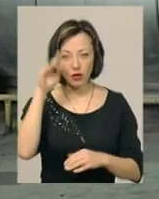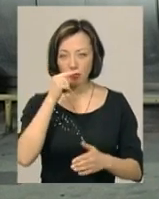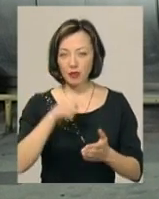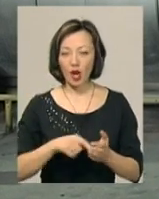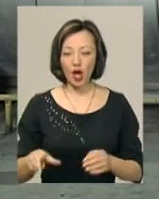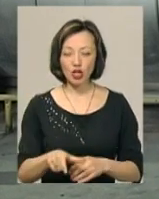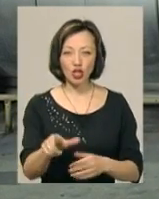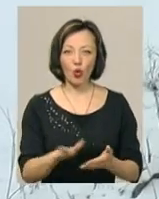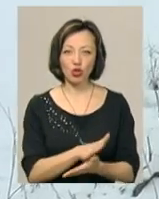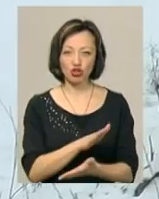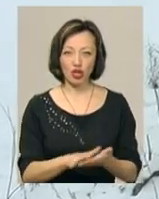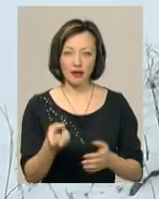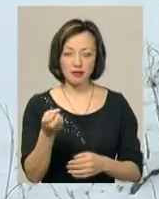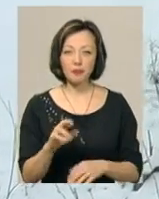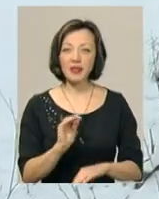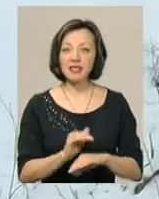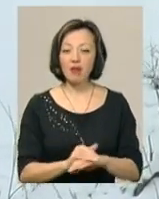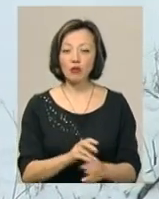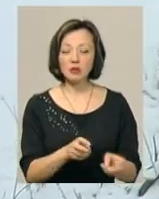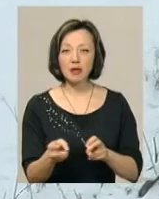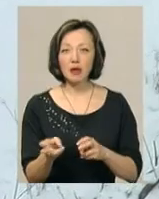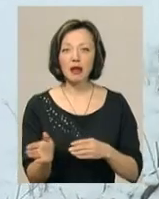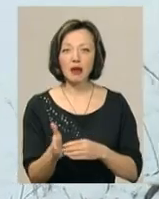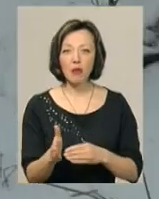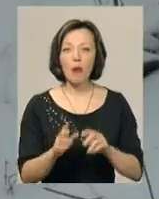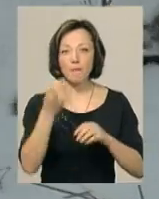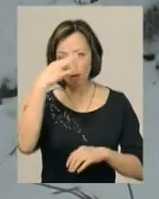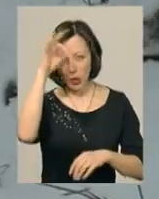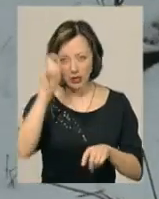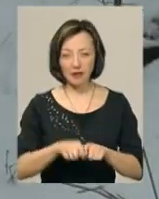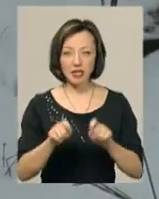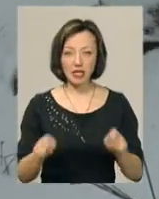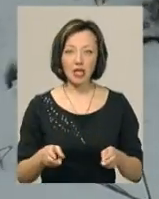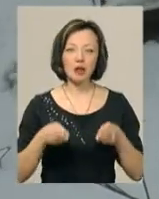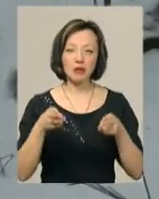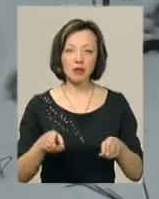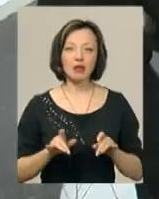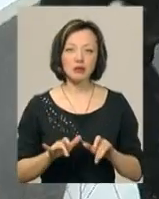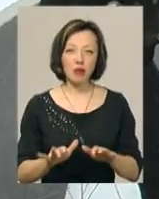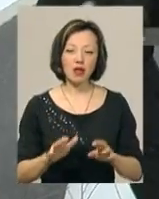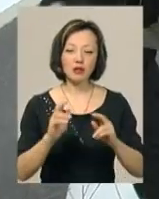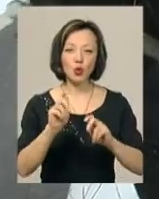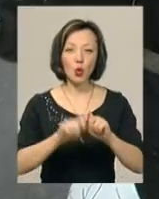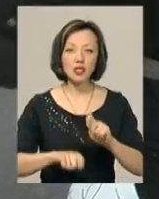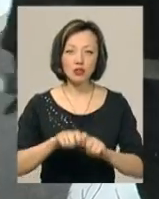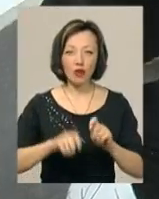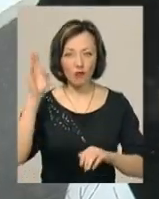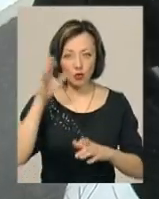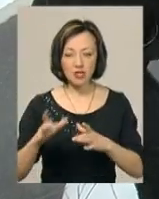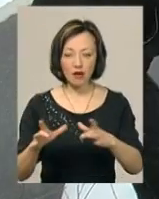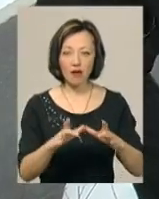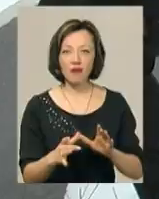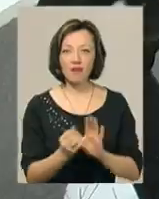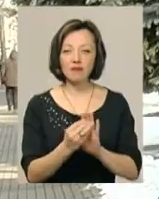річки, вона очищається. За фактом загибелі риби поліція відкрила кримінальне провадження. Екологічна інспекція досліджує воду зі ставка та